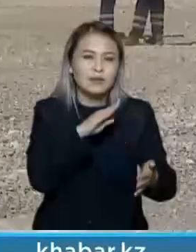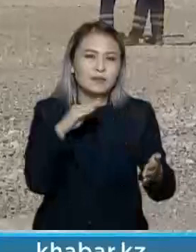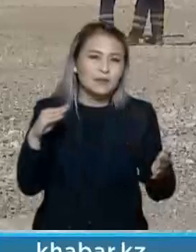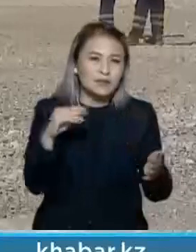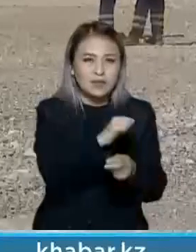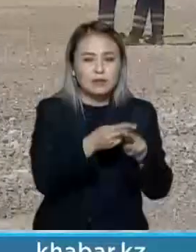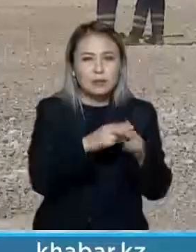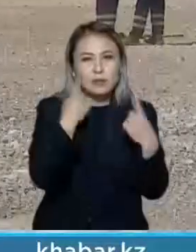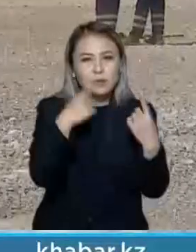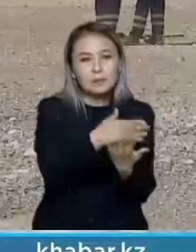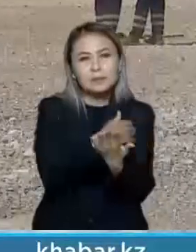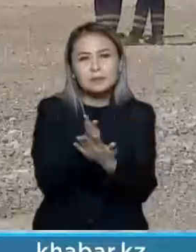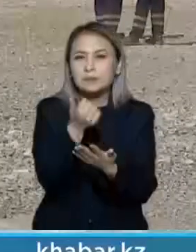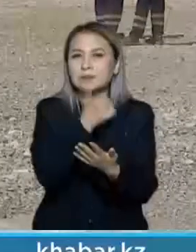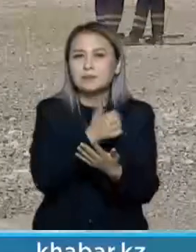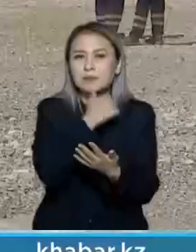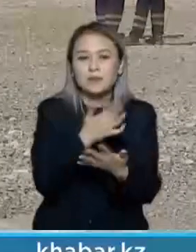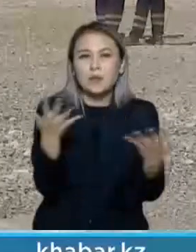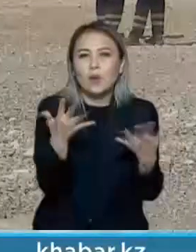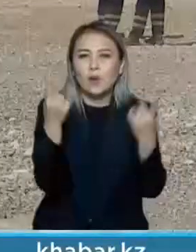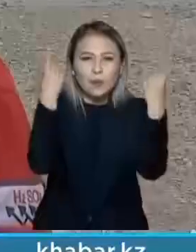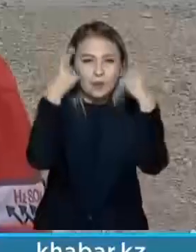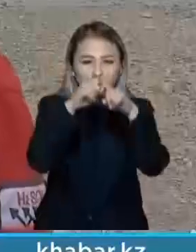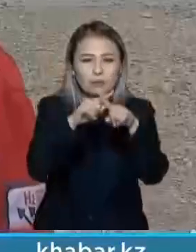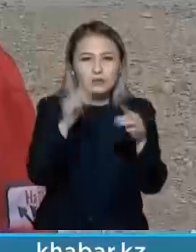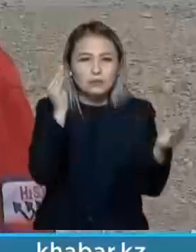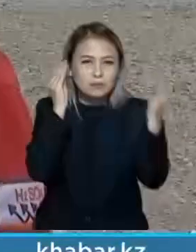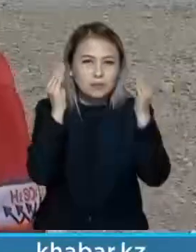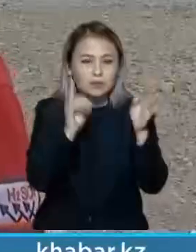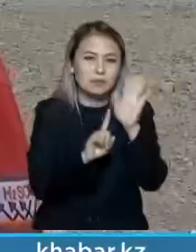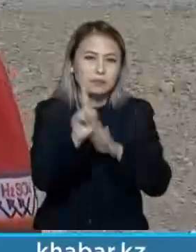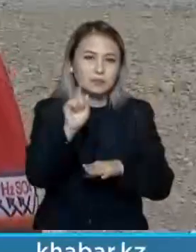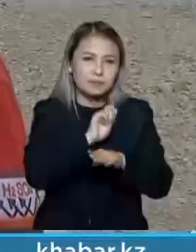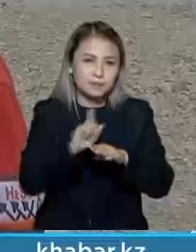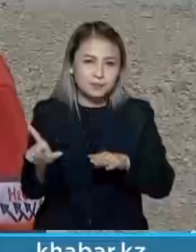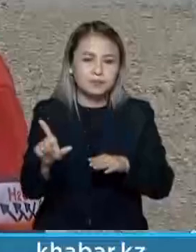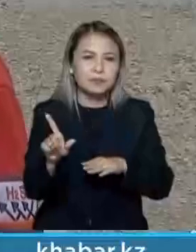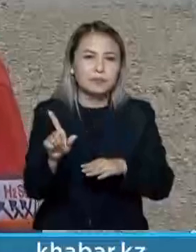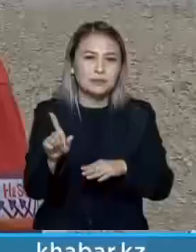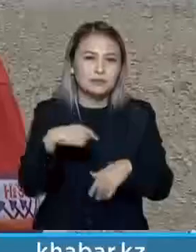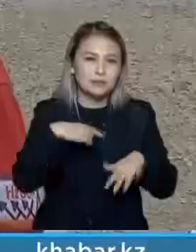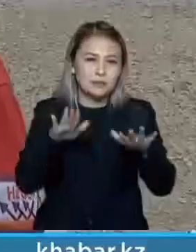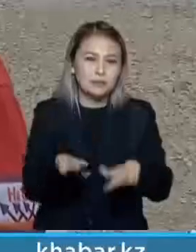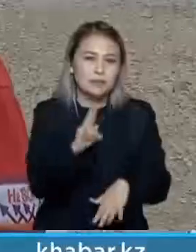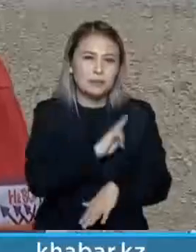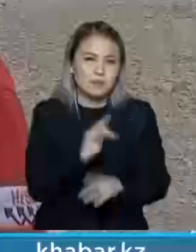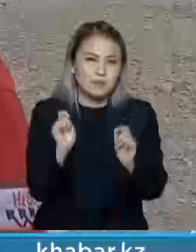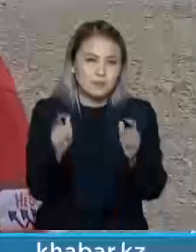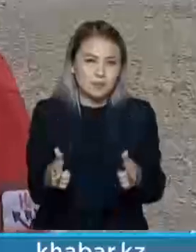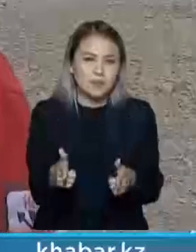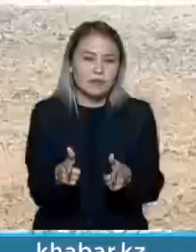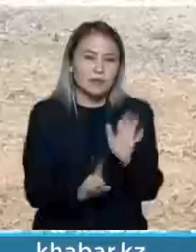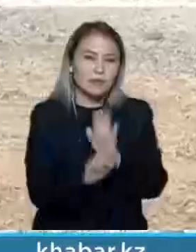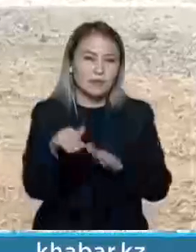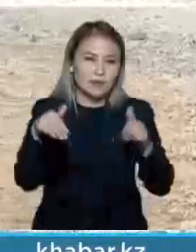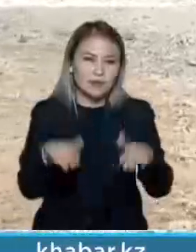бір бағытқа бұрып, карьер аймағында қандай ғана техникаларға қызығушылығым сол кезде басталғаннан кейін осы жерде жұмыс істеуге бел